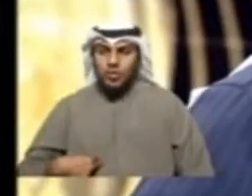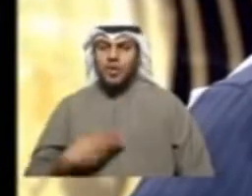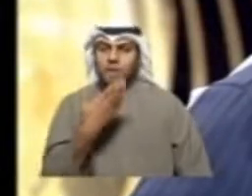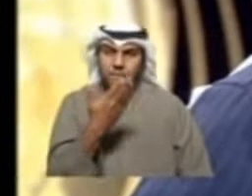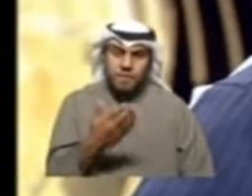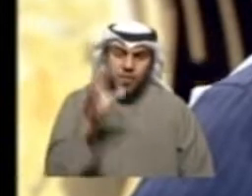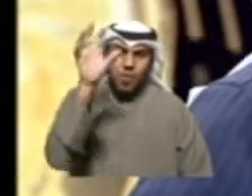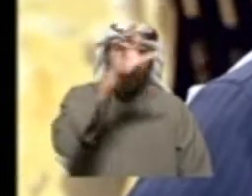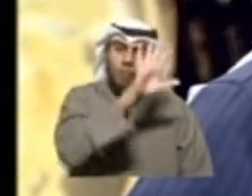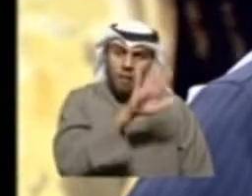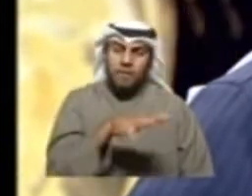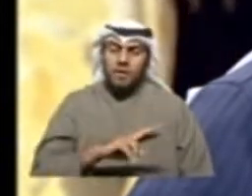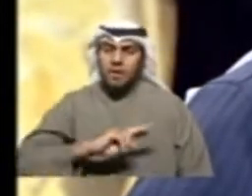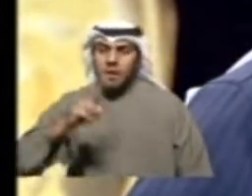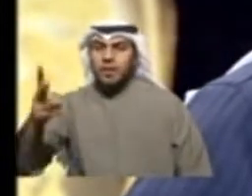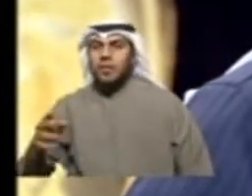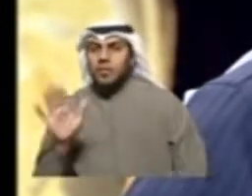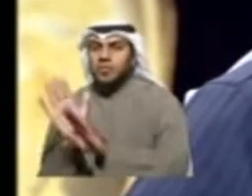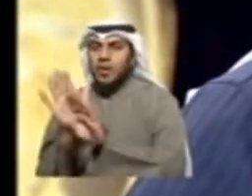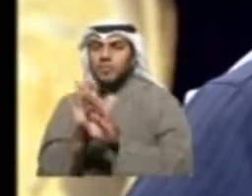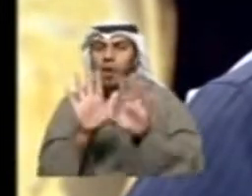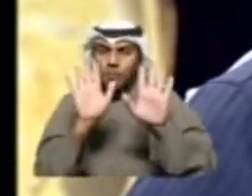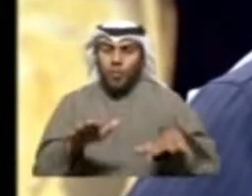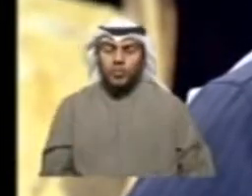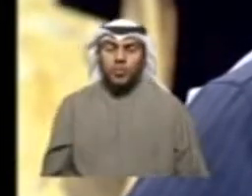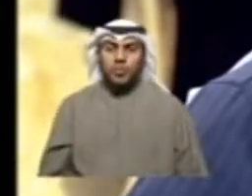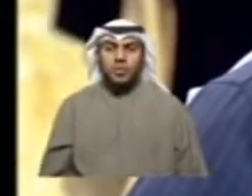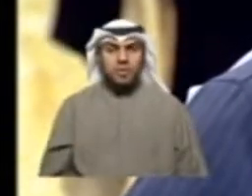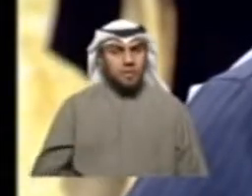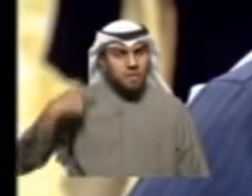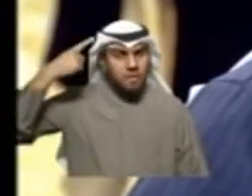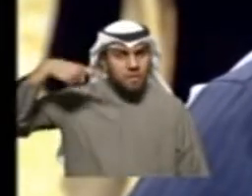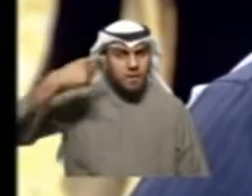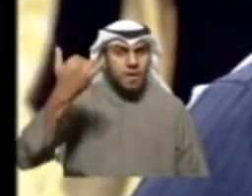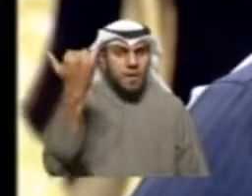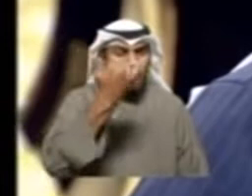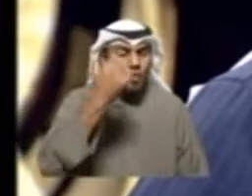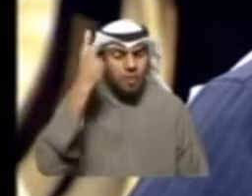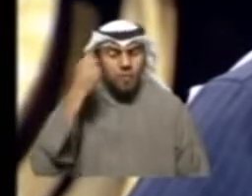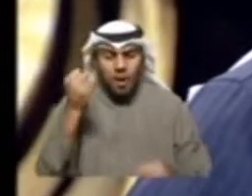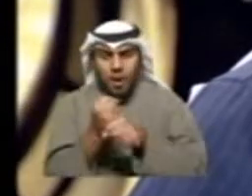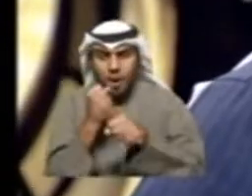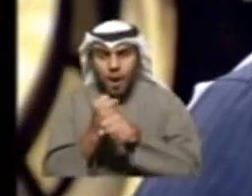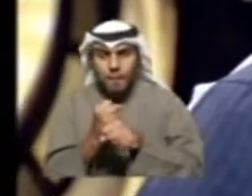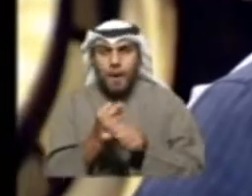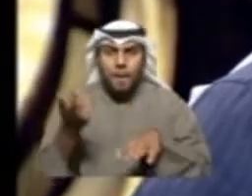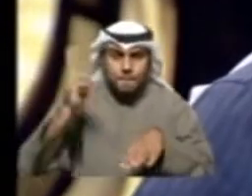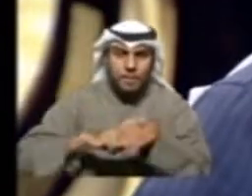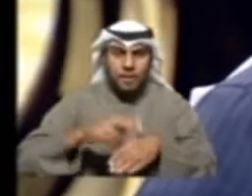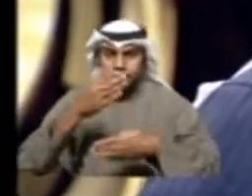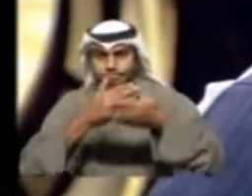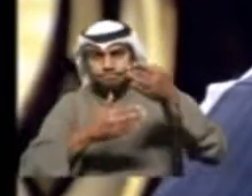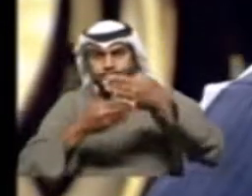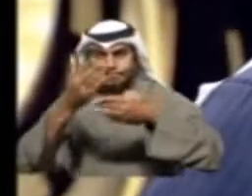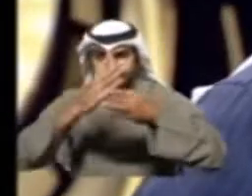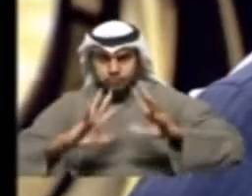وهذا التجمع الدولي حتما سيبنى عليه آمال كبيرة لإعادة الأمن. يعني